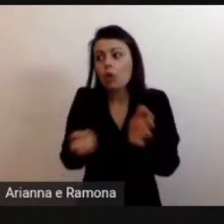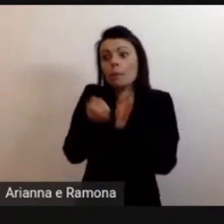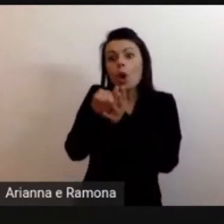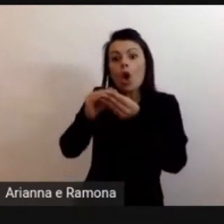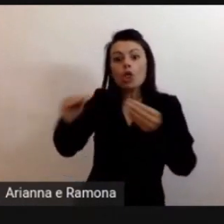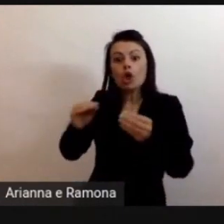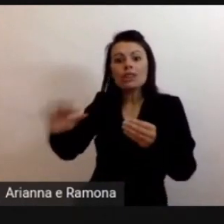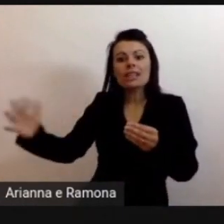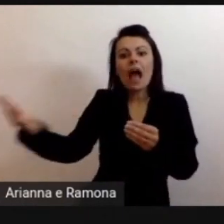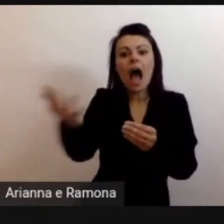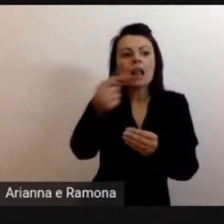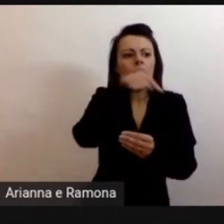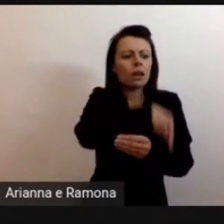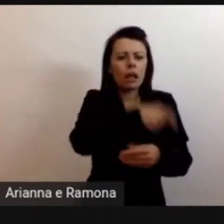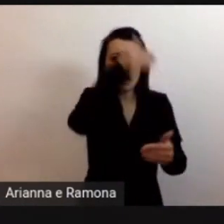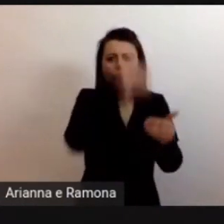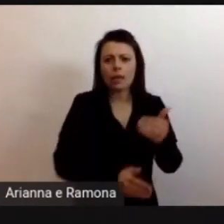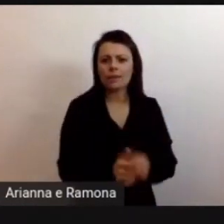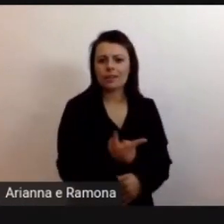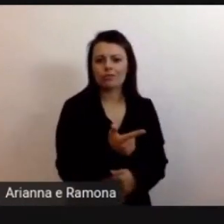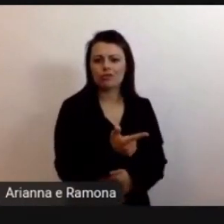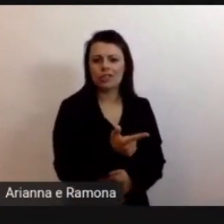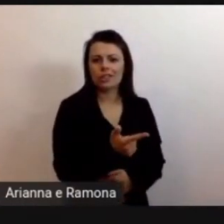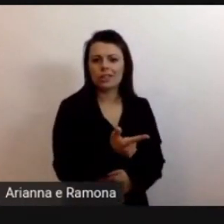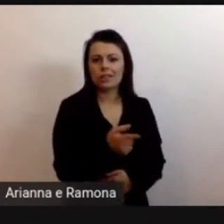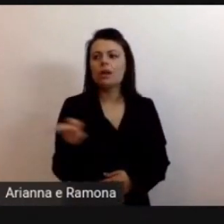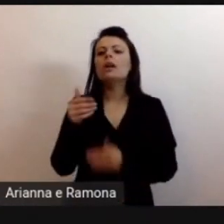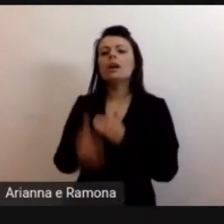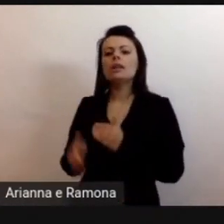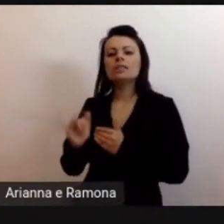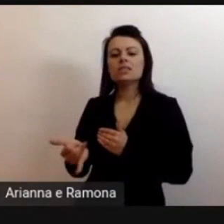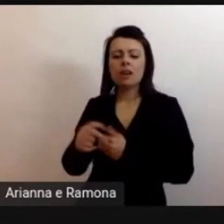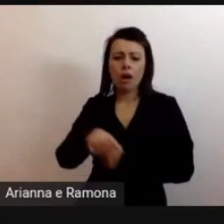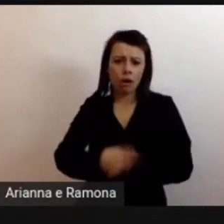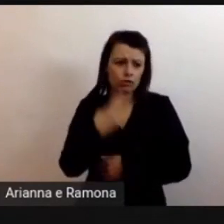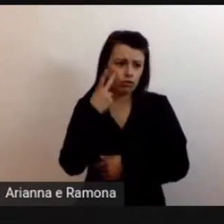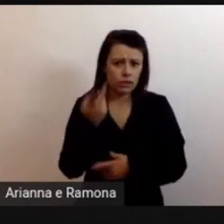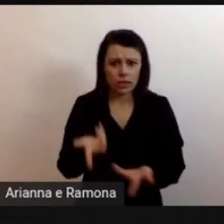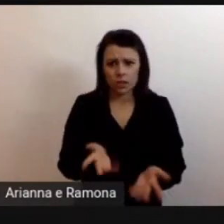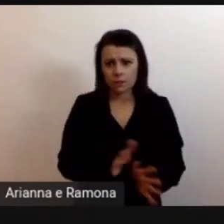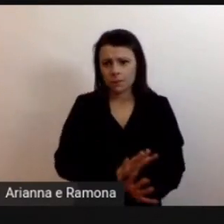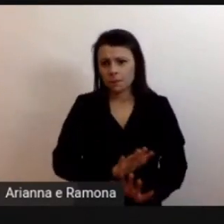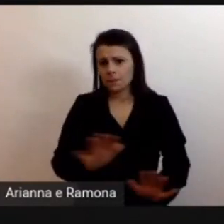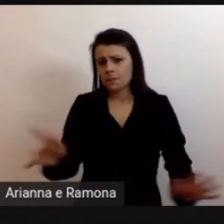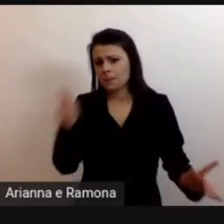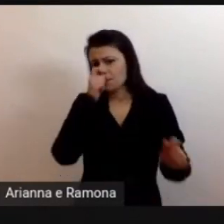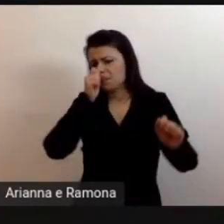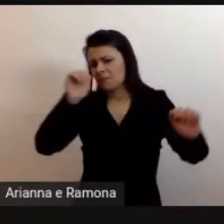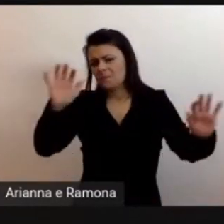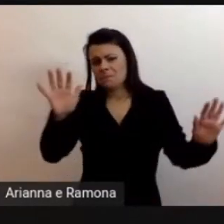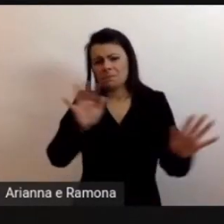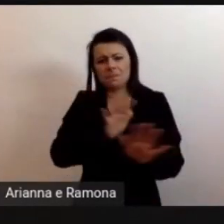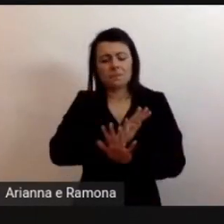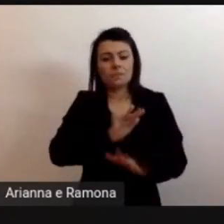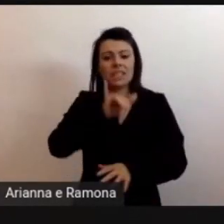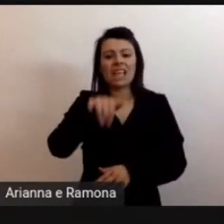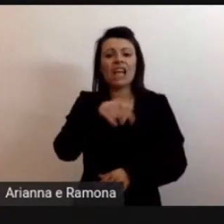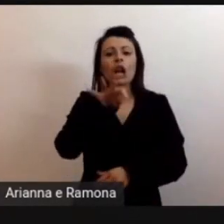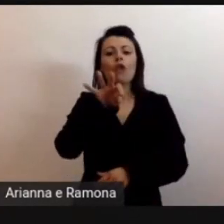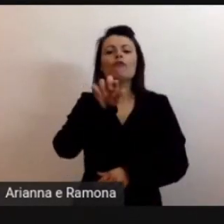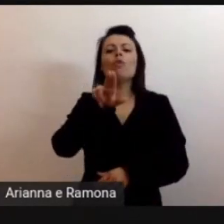non ha udito e di noi ordine d'ordine in mondi che il governo in